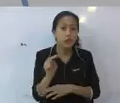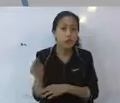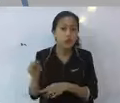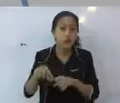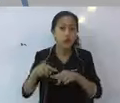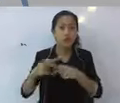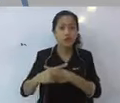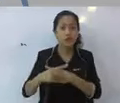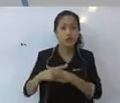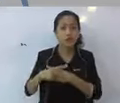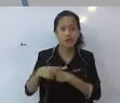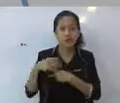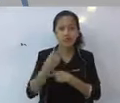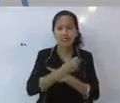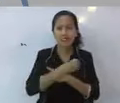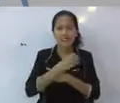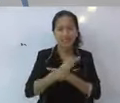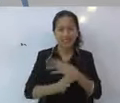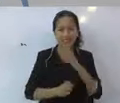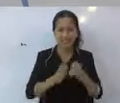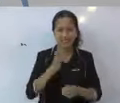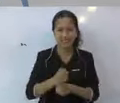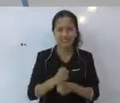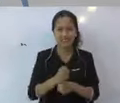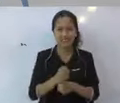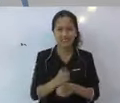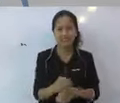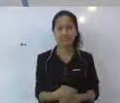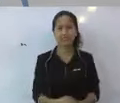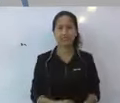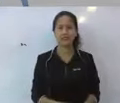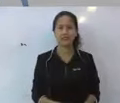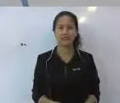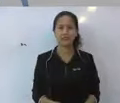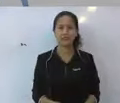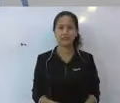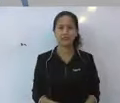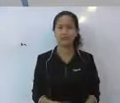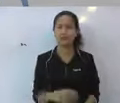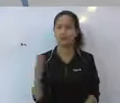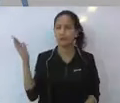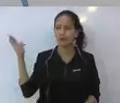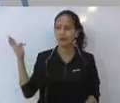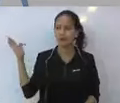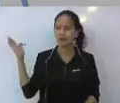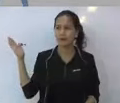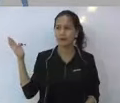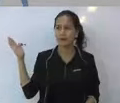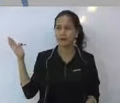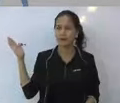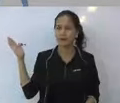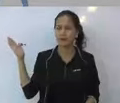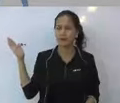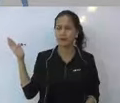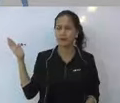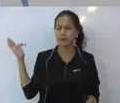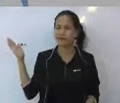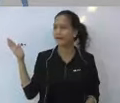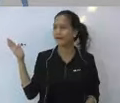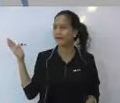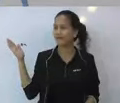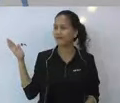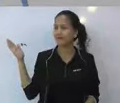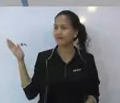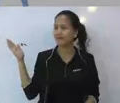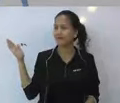ating planet. Okay. Some eating plants already adhere to these guidelines more than others. So, following